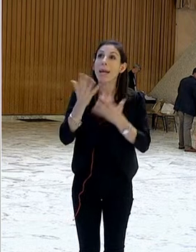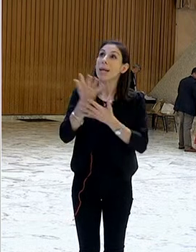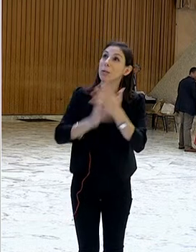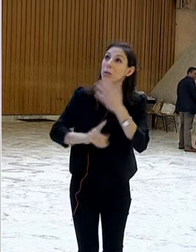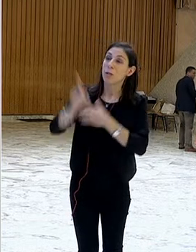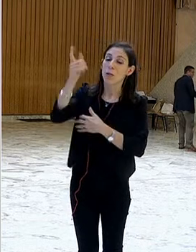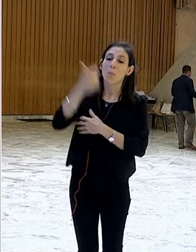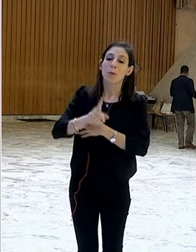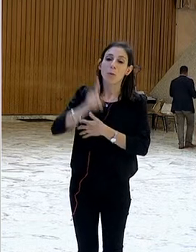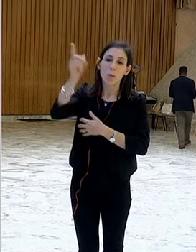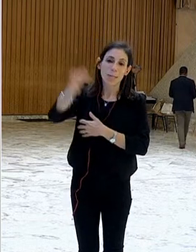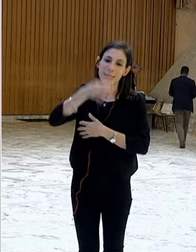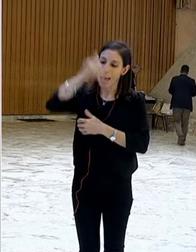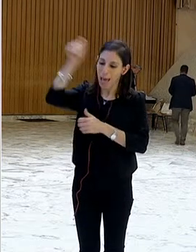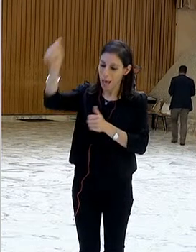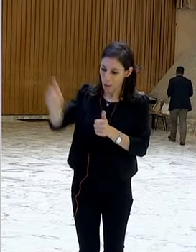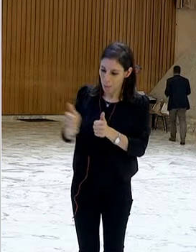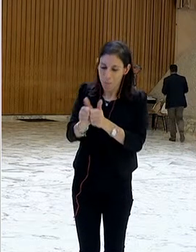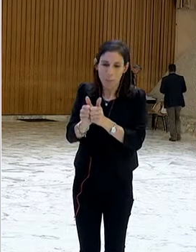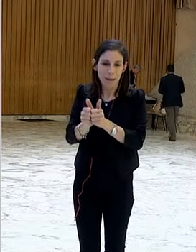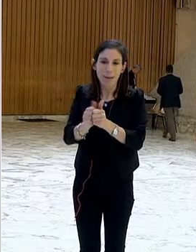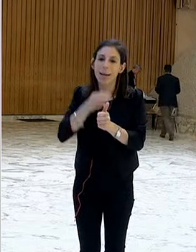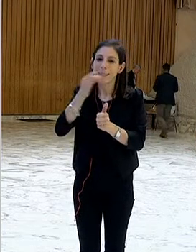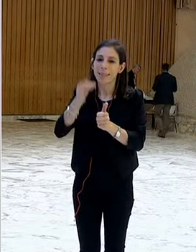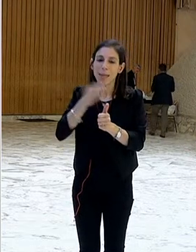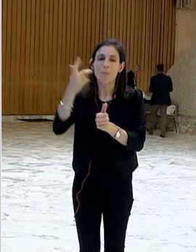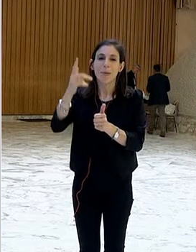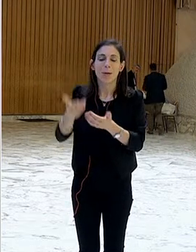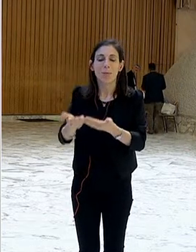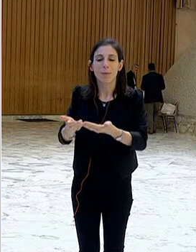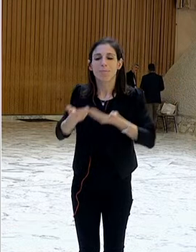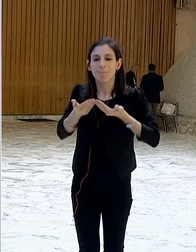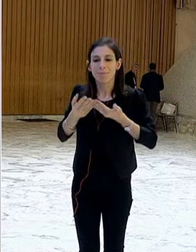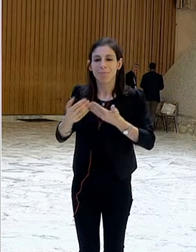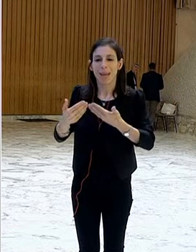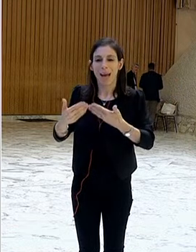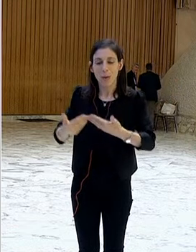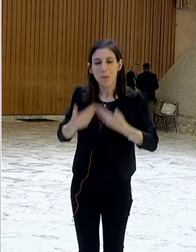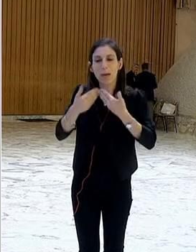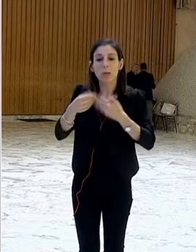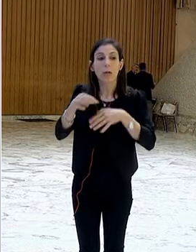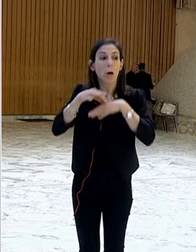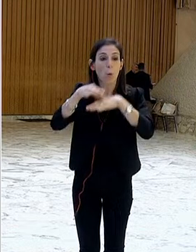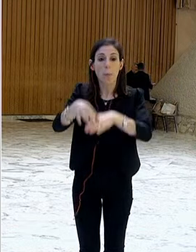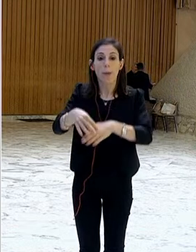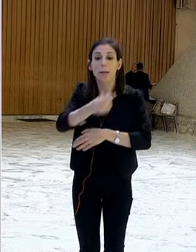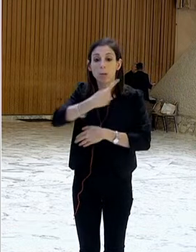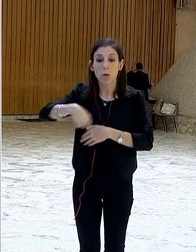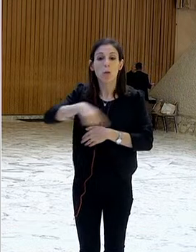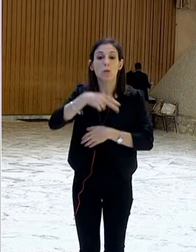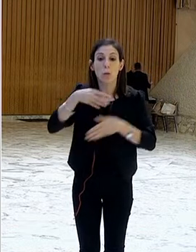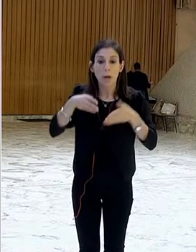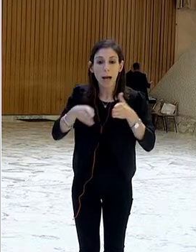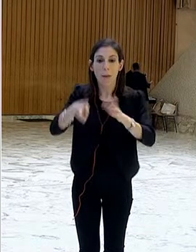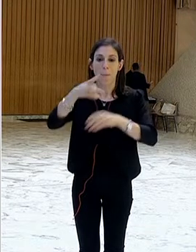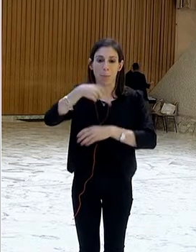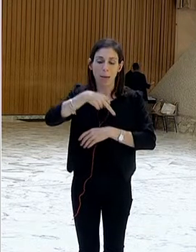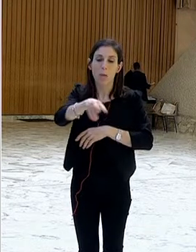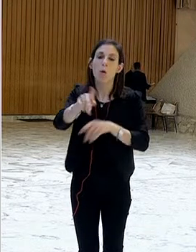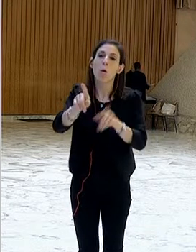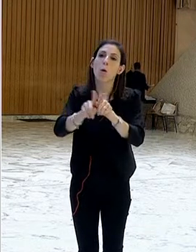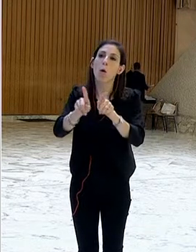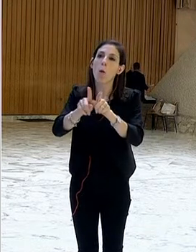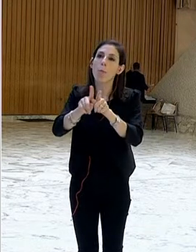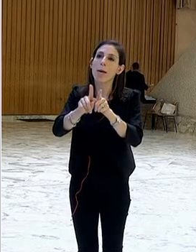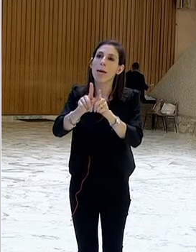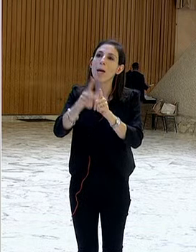côtés pour nous rassurer et nous accompagner dans notre cheminement comme des époux qui ont choisi de fonder